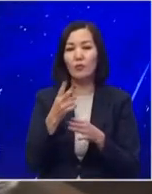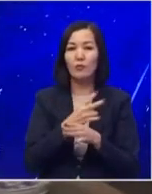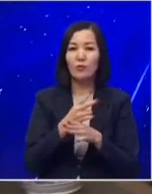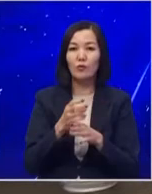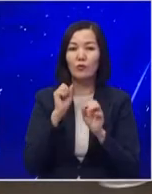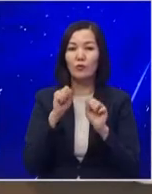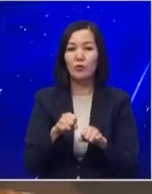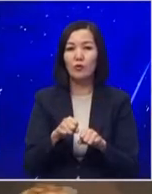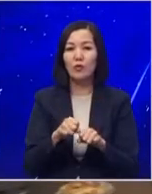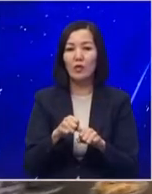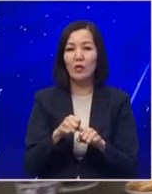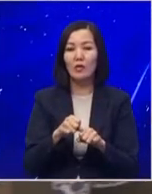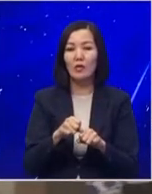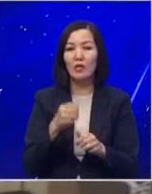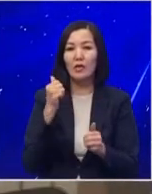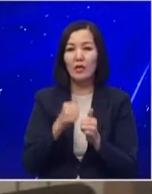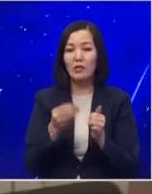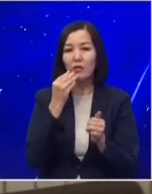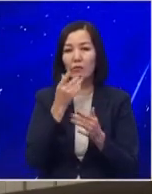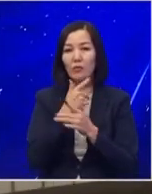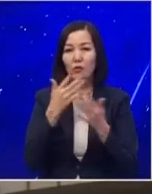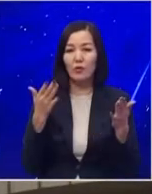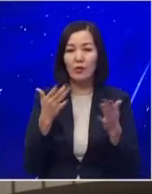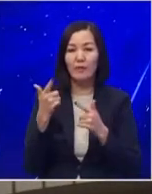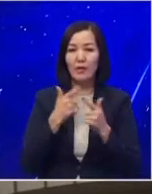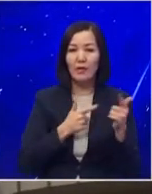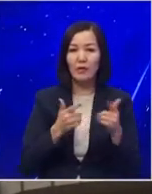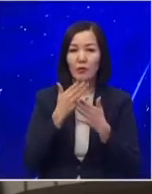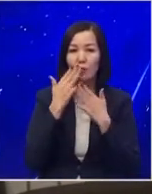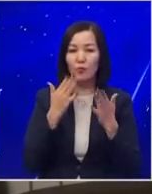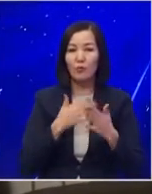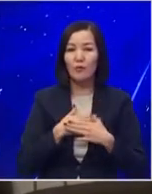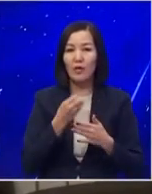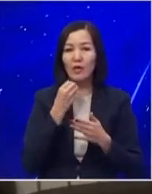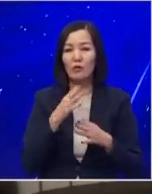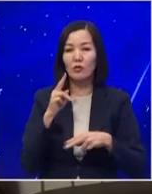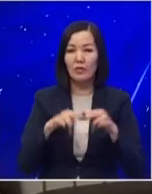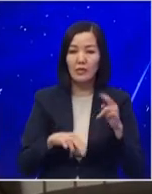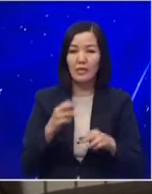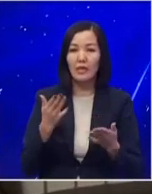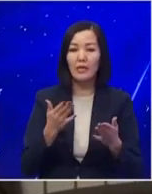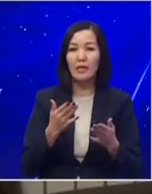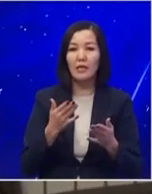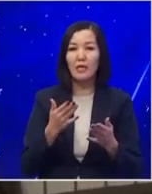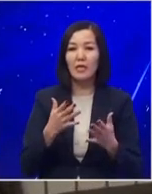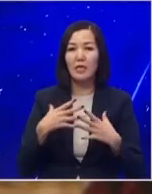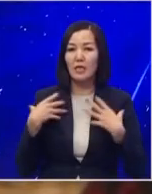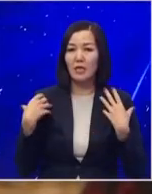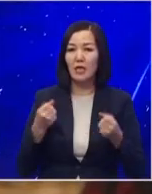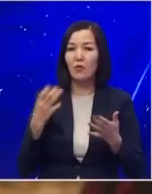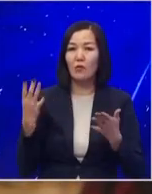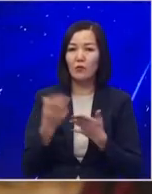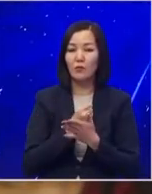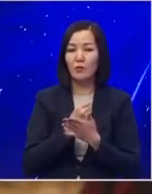повара лишь советуют чтобы каждое блюдо было приготовлено с любовью и в хорошем настроении это и станет залогом успешного